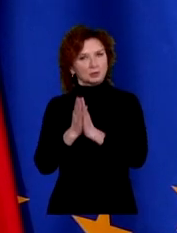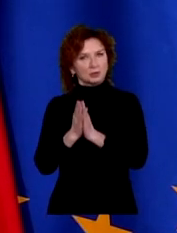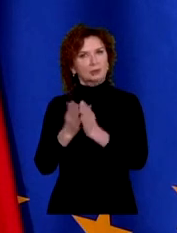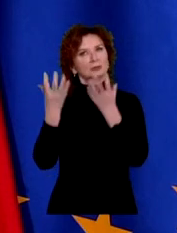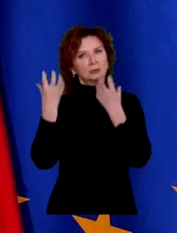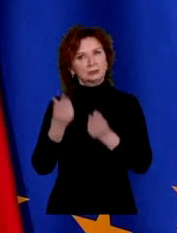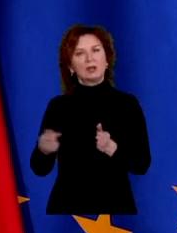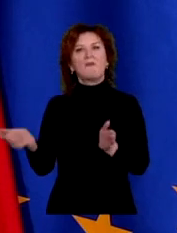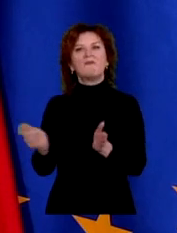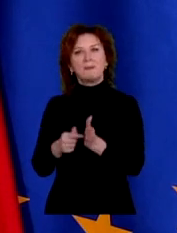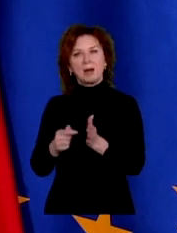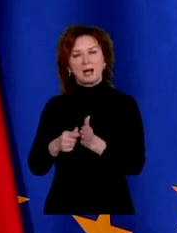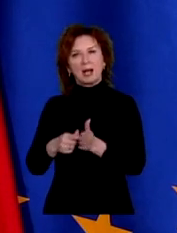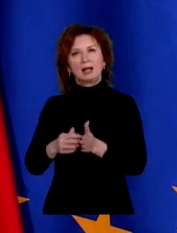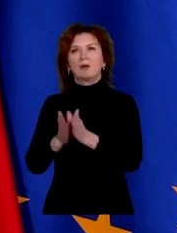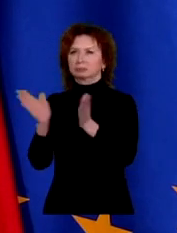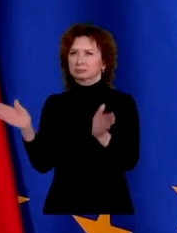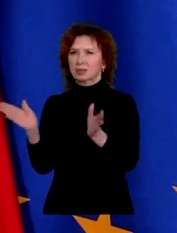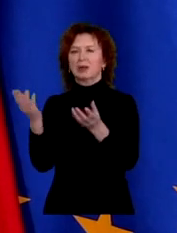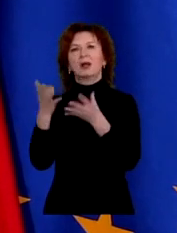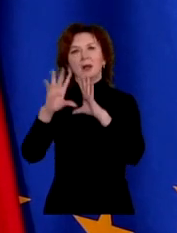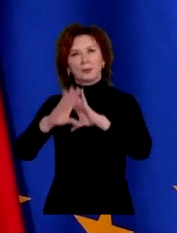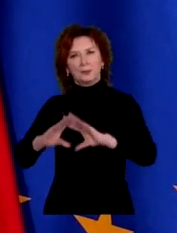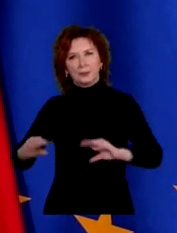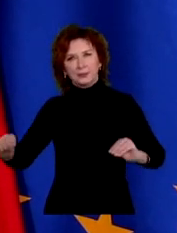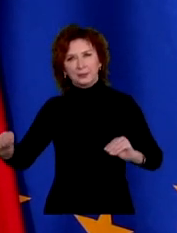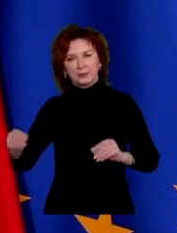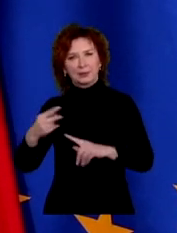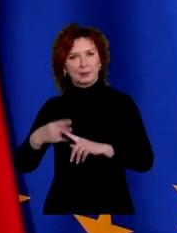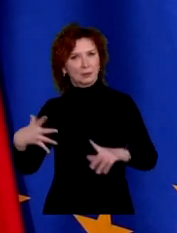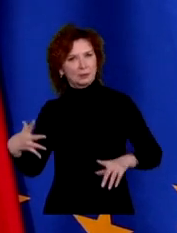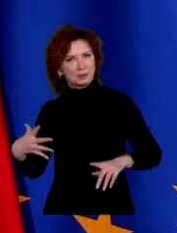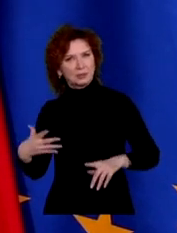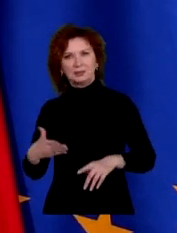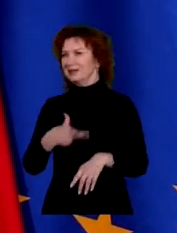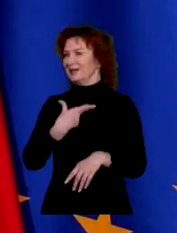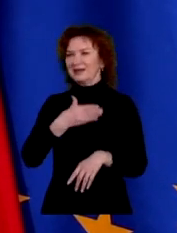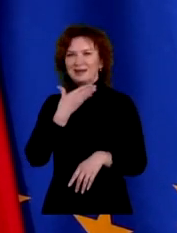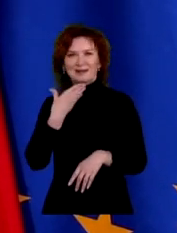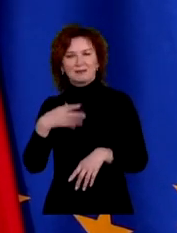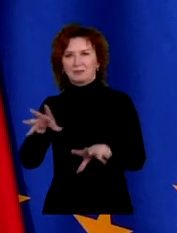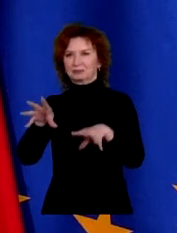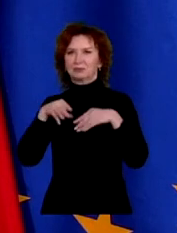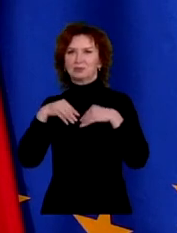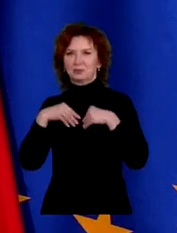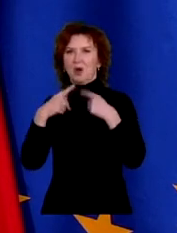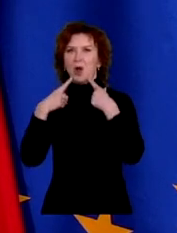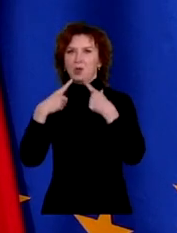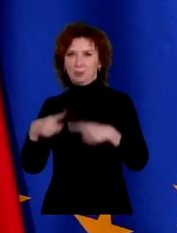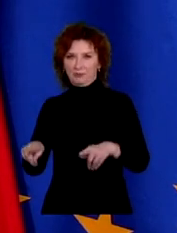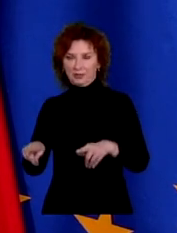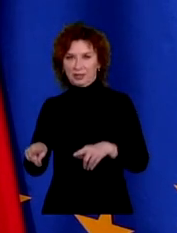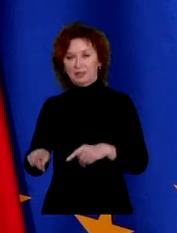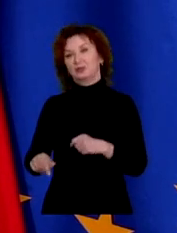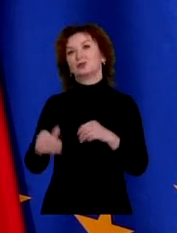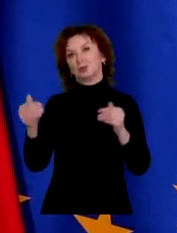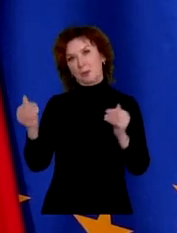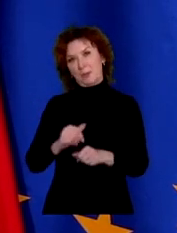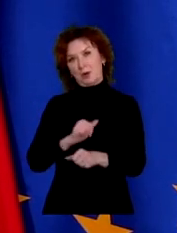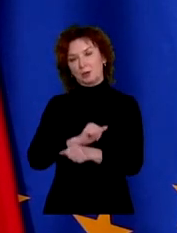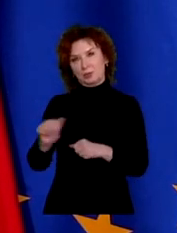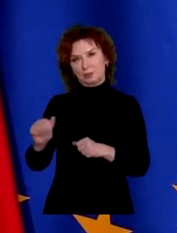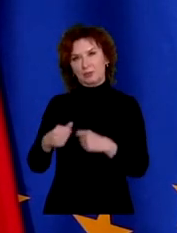otwarcia życia gospodarczego, nie biorąc odpowiedzialności za to, że faktycznie może dojść do sytuacji